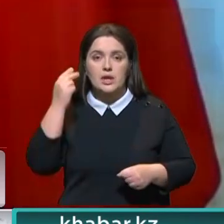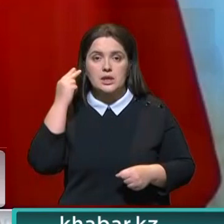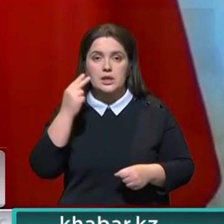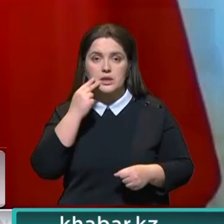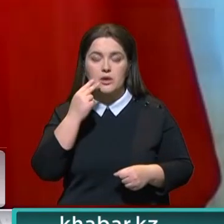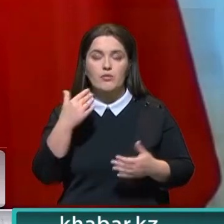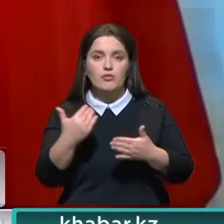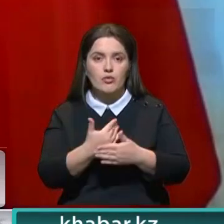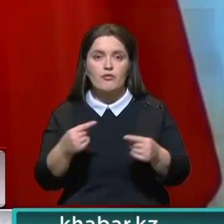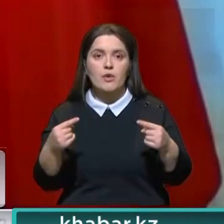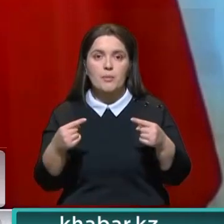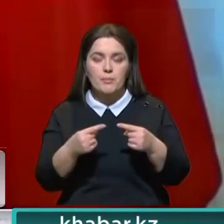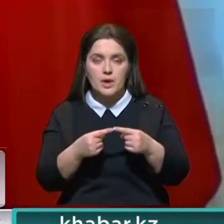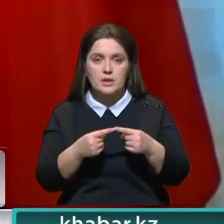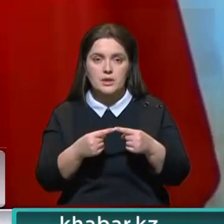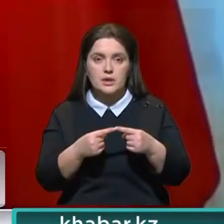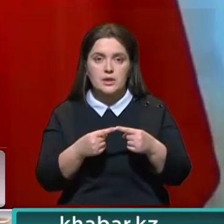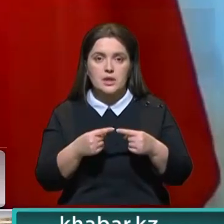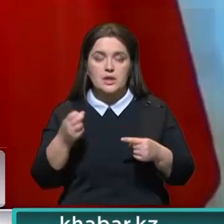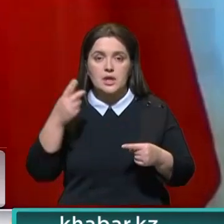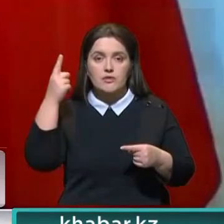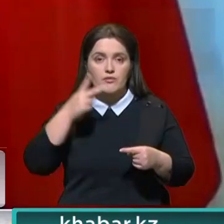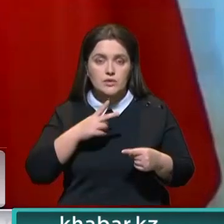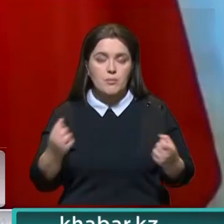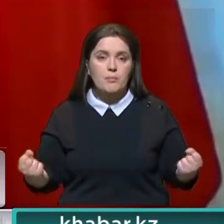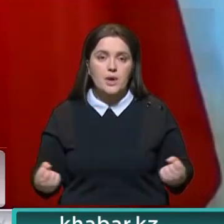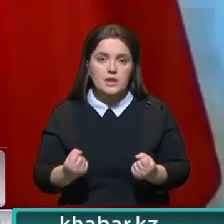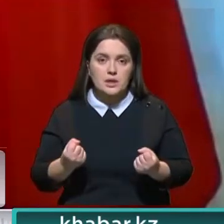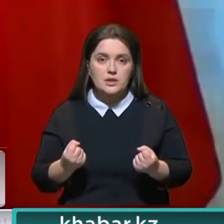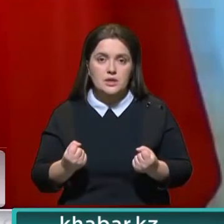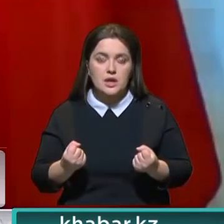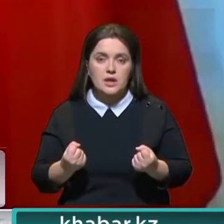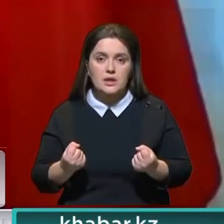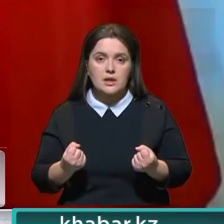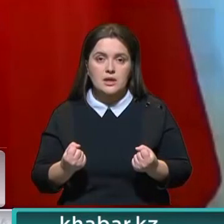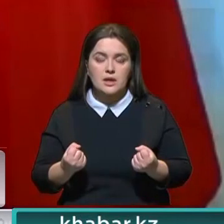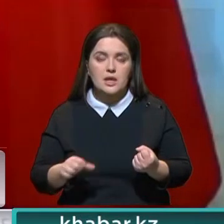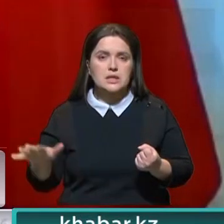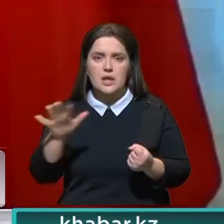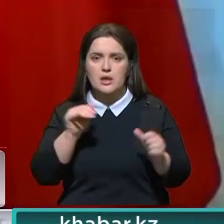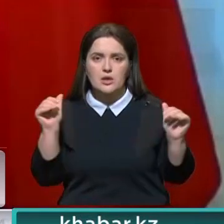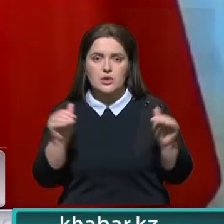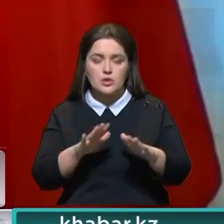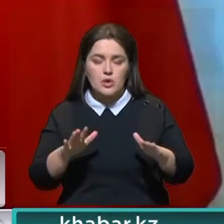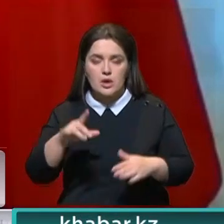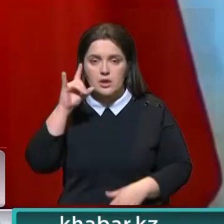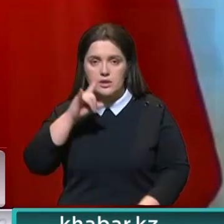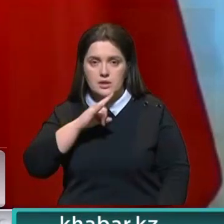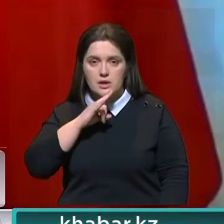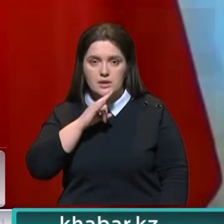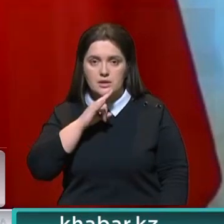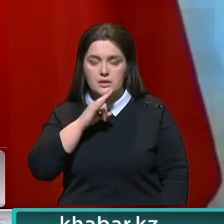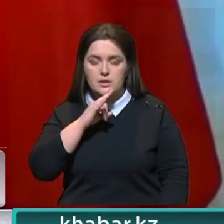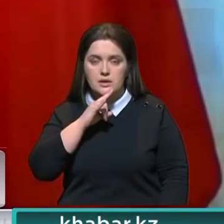вновь подтвердил недвусмысленную поддержку независимости, суверенитета и территориальной целостности Казахстана, а